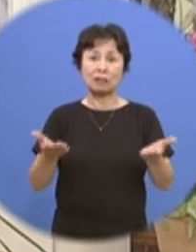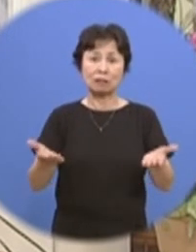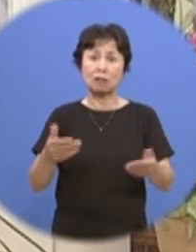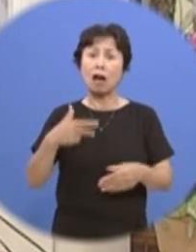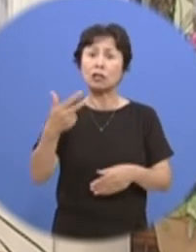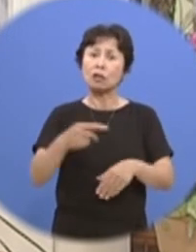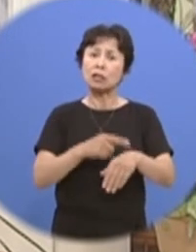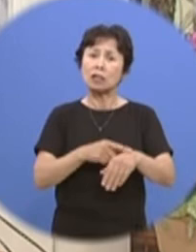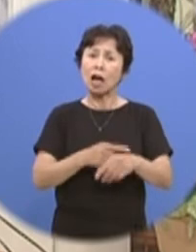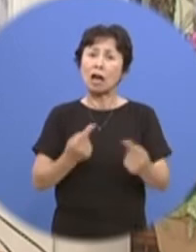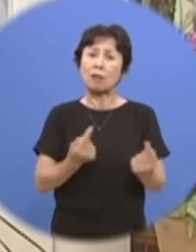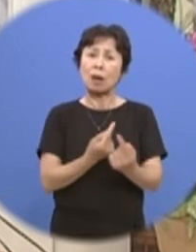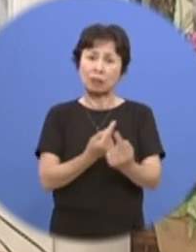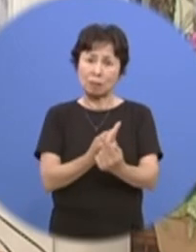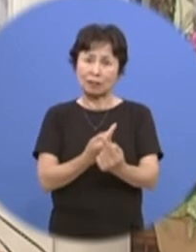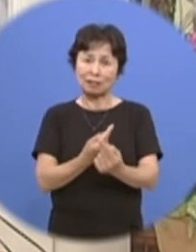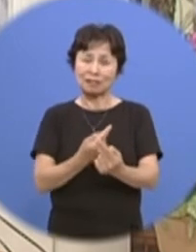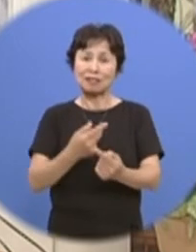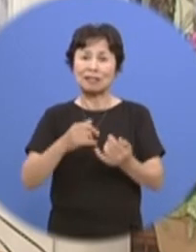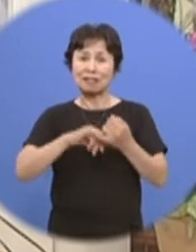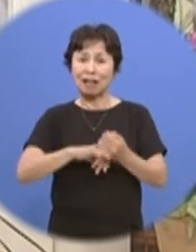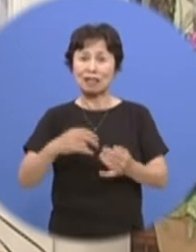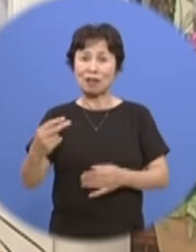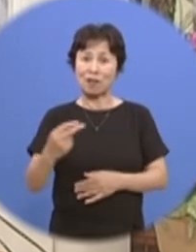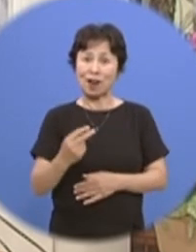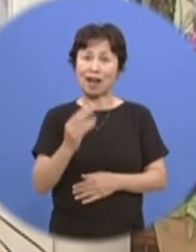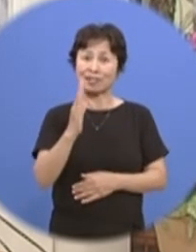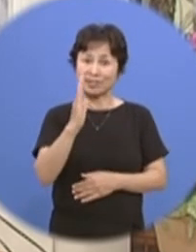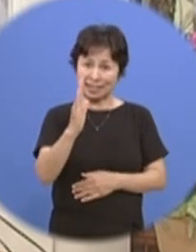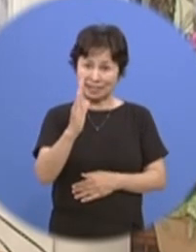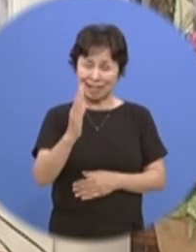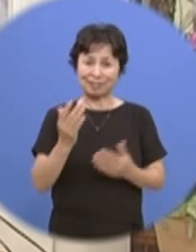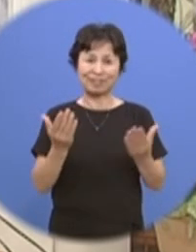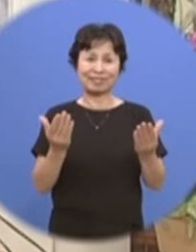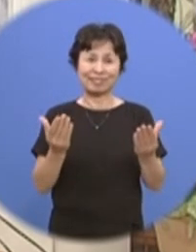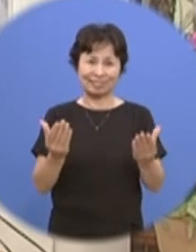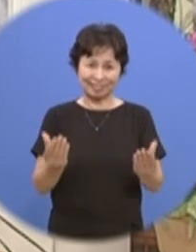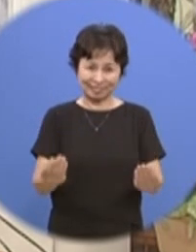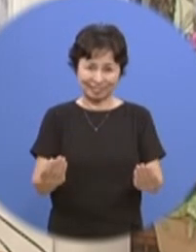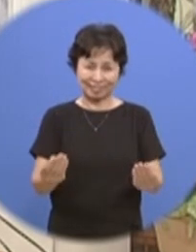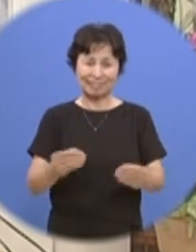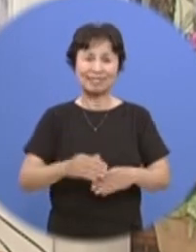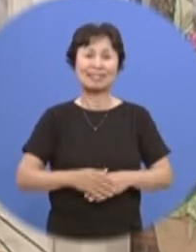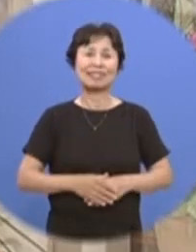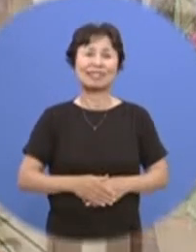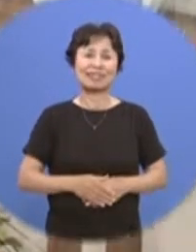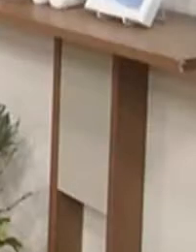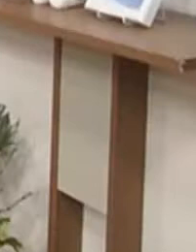します。来週もぜひご覧ください。それでは今日はこの辺で失礼いたします。